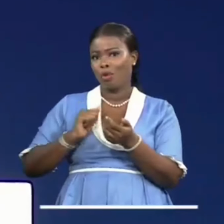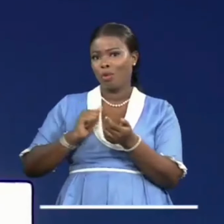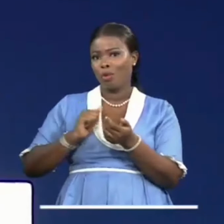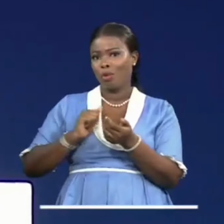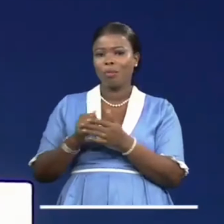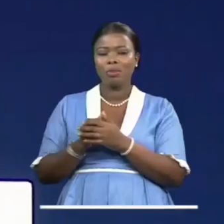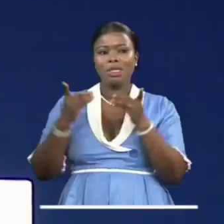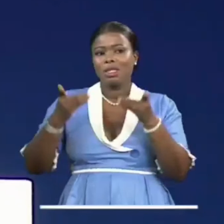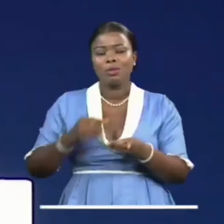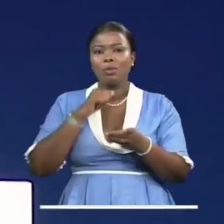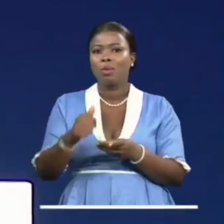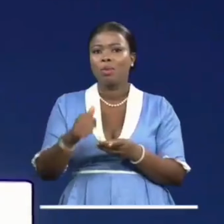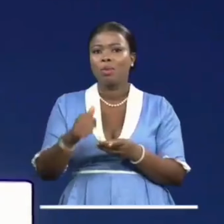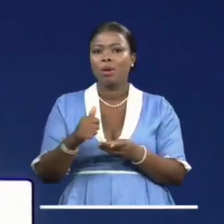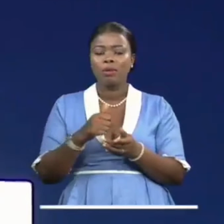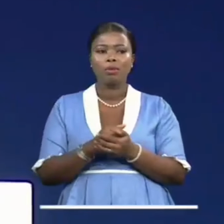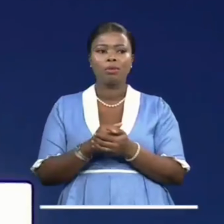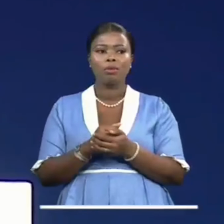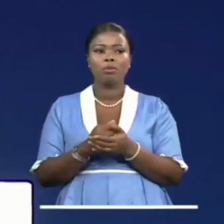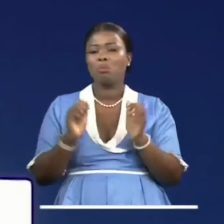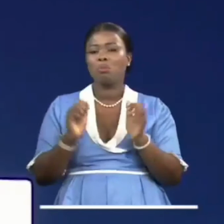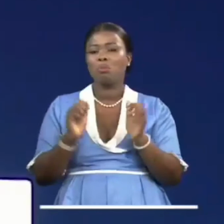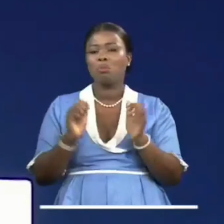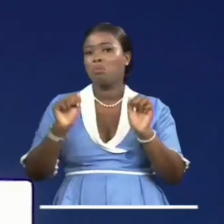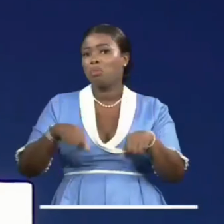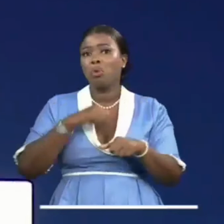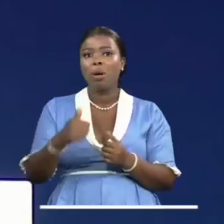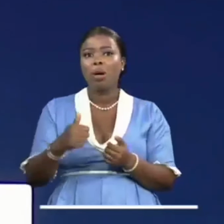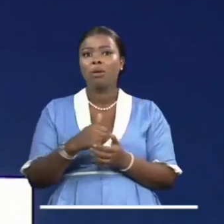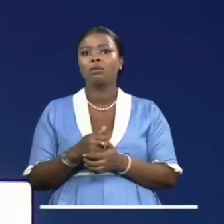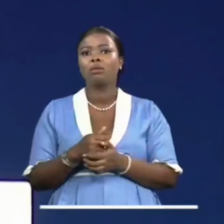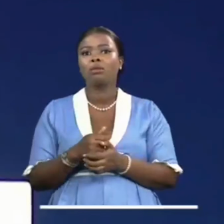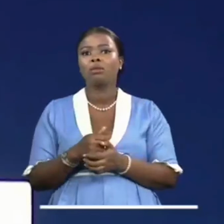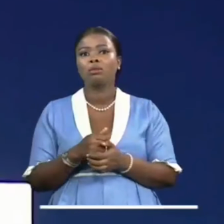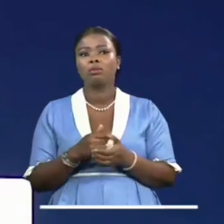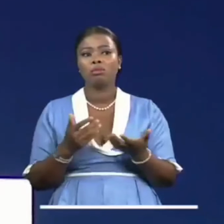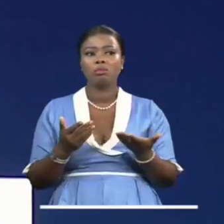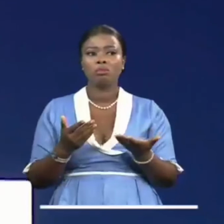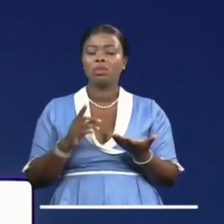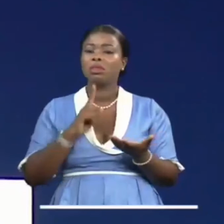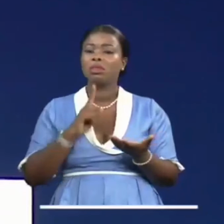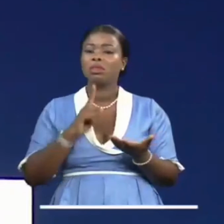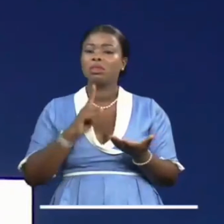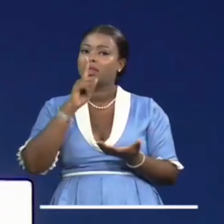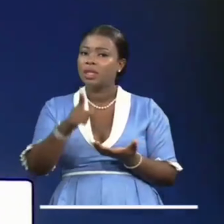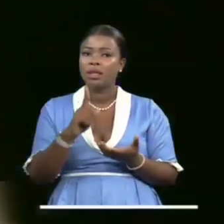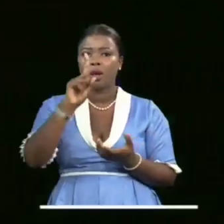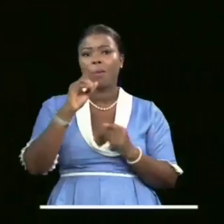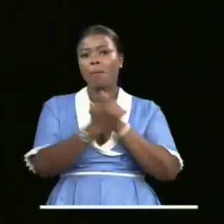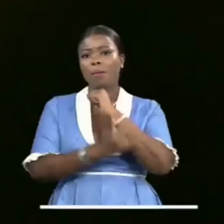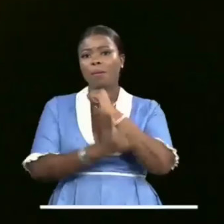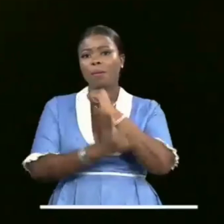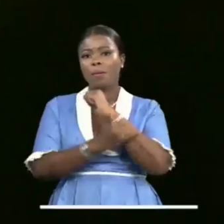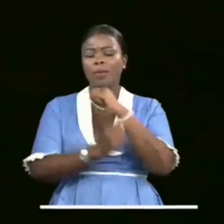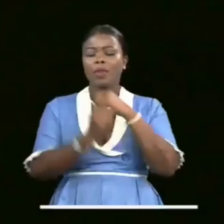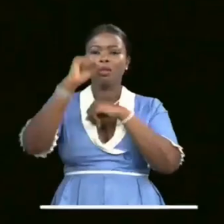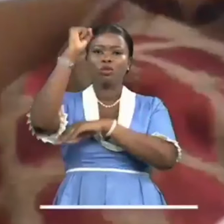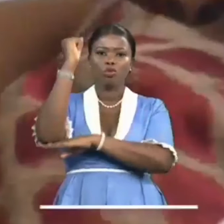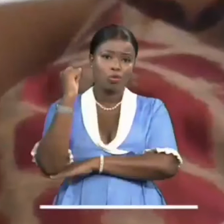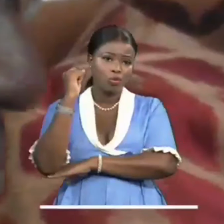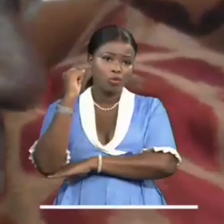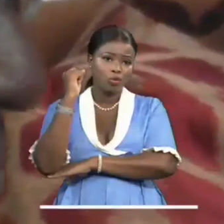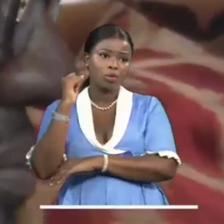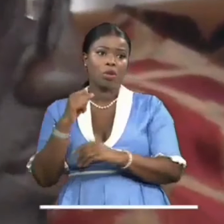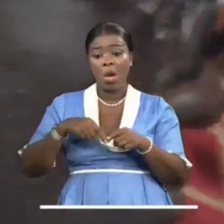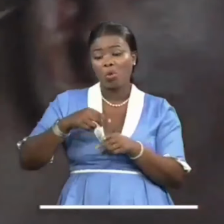dispose pas de ressources suffisantes ne peut pas se prévaloir d'être un pays qui va être souverain à court et moyen terme